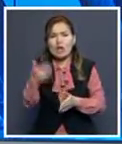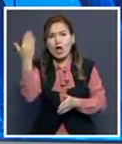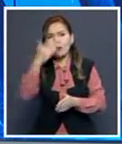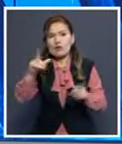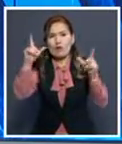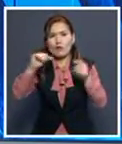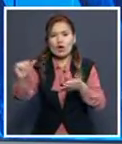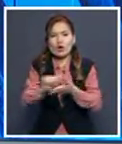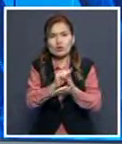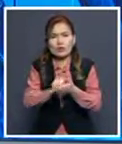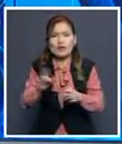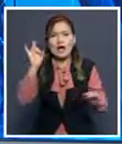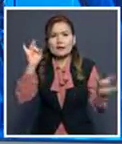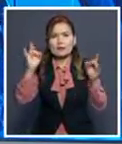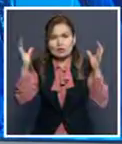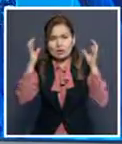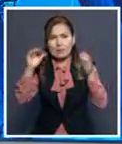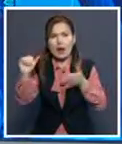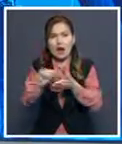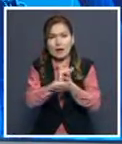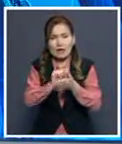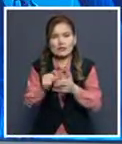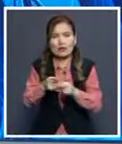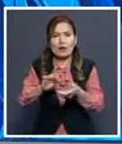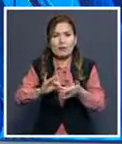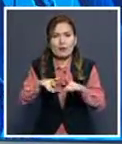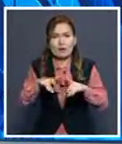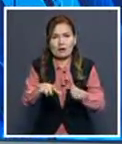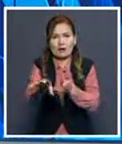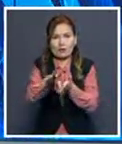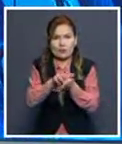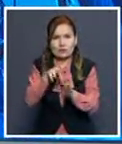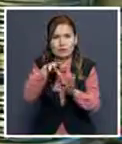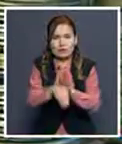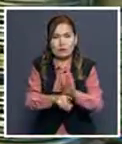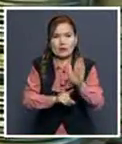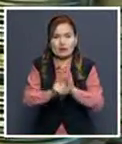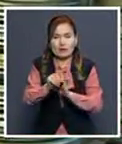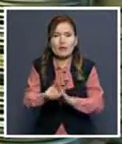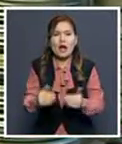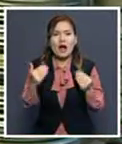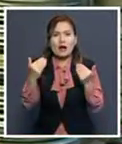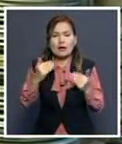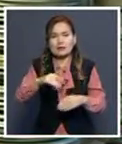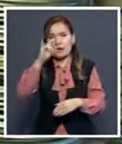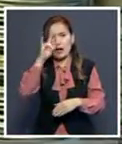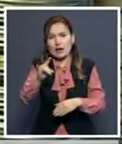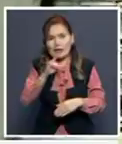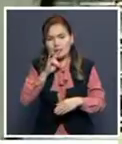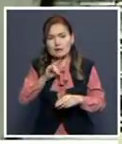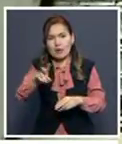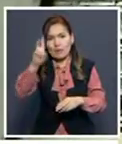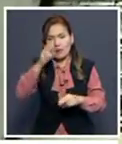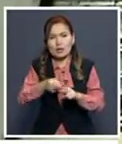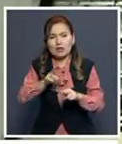мен дыбыс жазбалар архивіндегі жиында бағдарламаның алғы шарттары бекітілді. Қазір елімізде құнды құжаттар сақталған